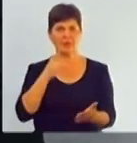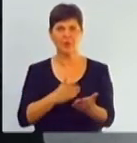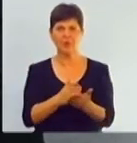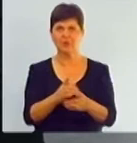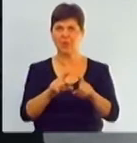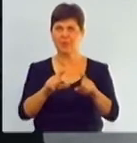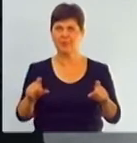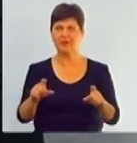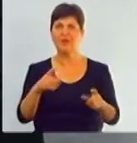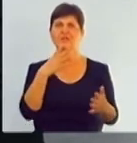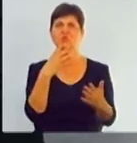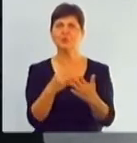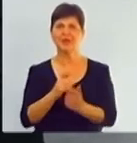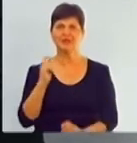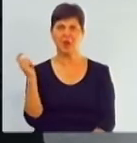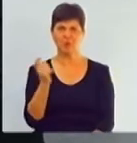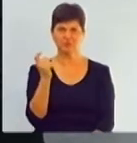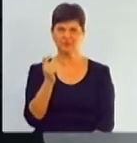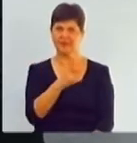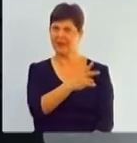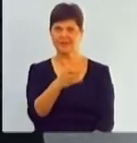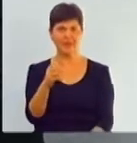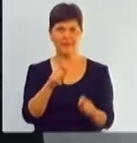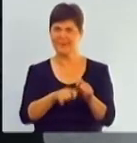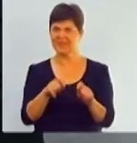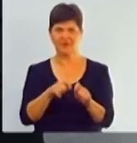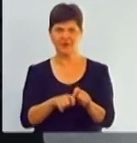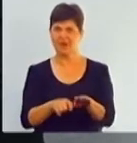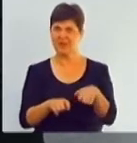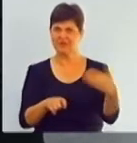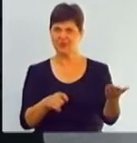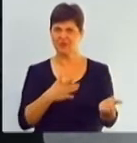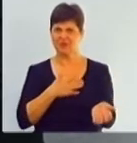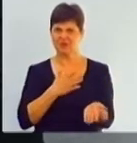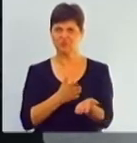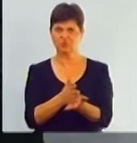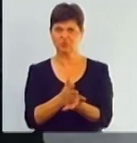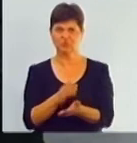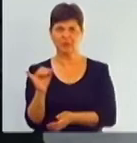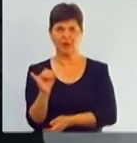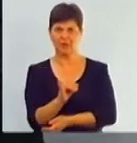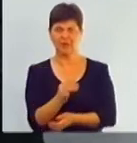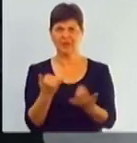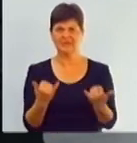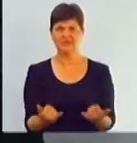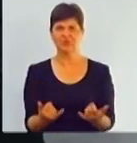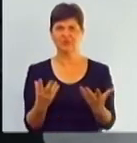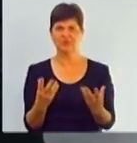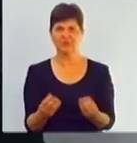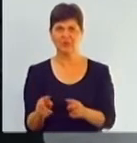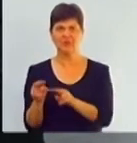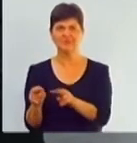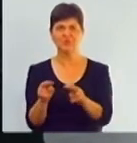суб'єкти господарювання, не перевірялися з боку нашої служби. І на сьогоднішній день ми